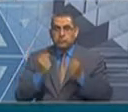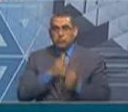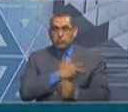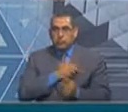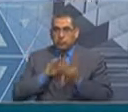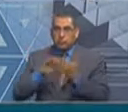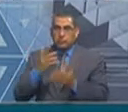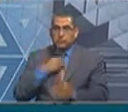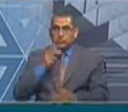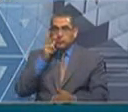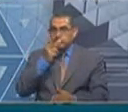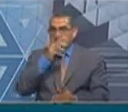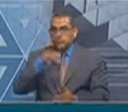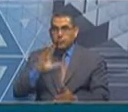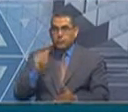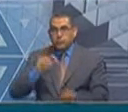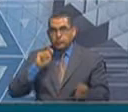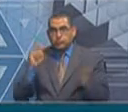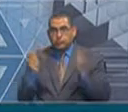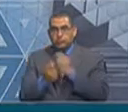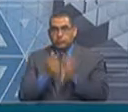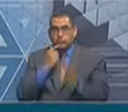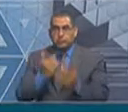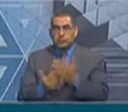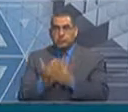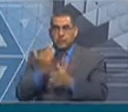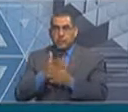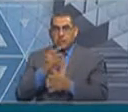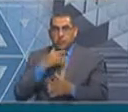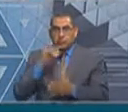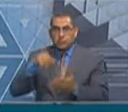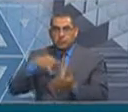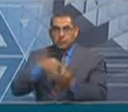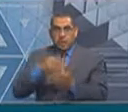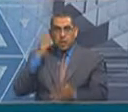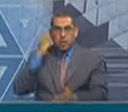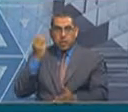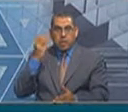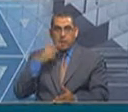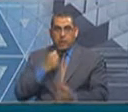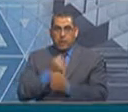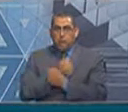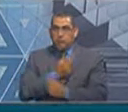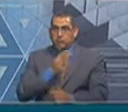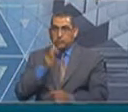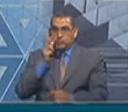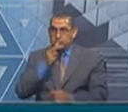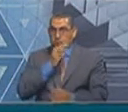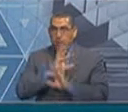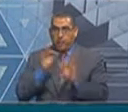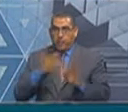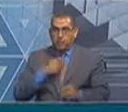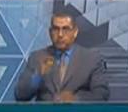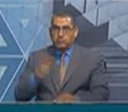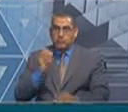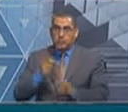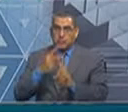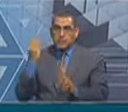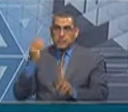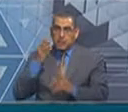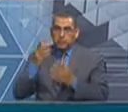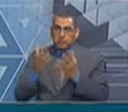تطوير القاهرة التاريخية لإبراز دورها كمركز ثقافي وحضاري وسياحي